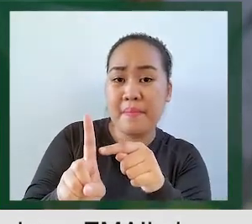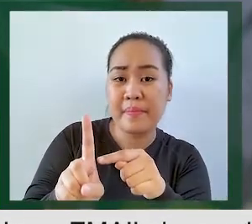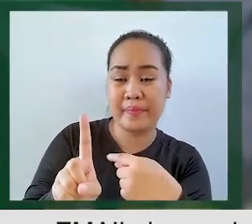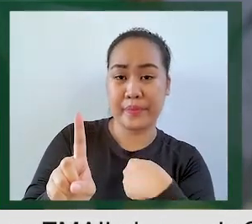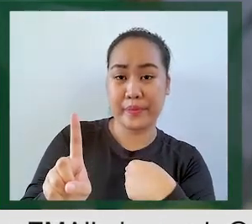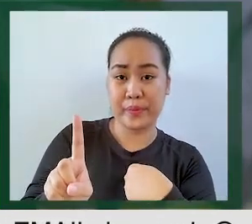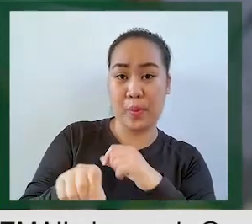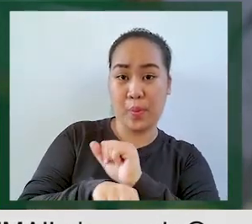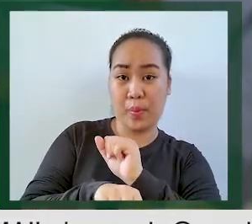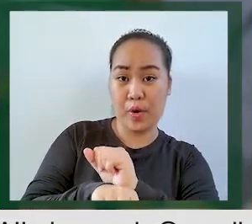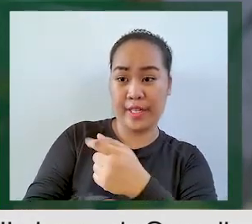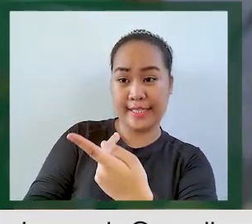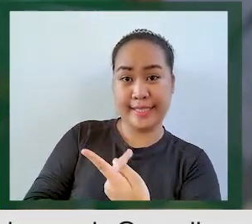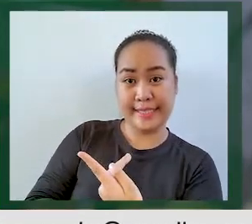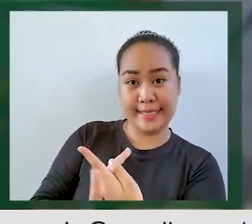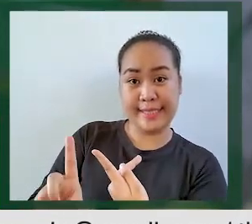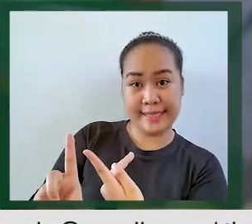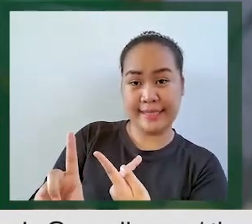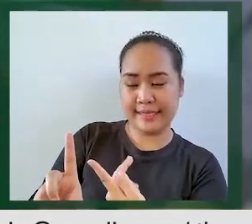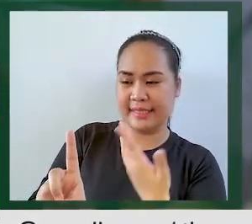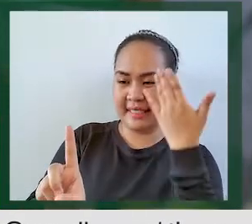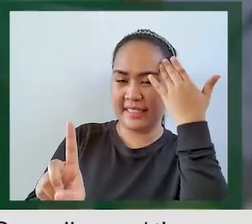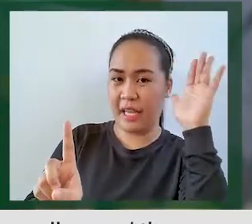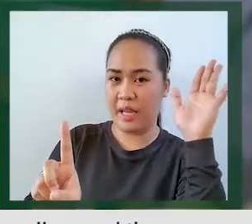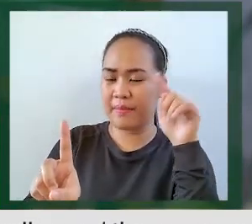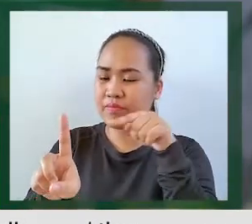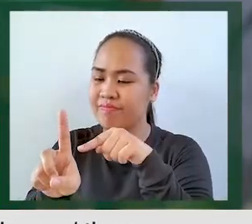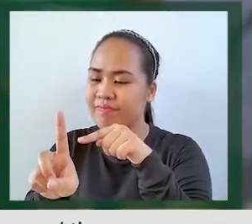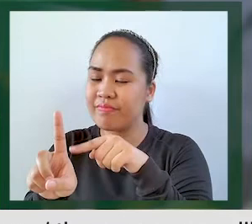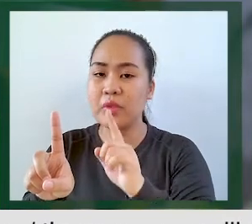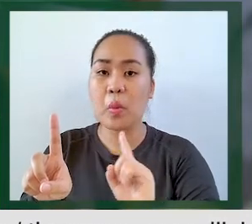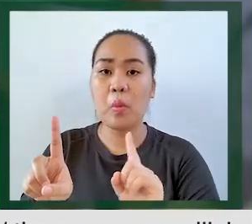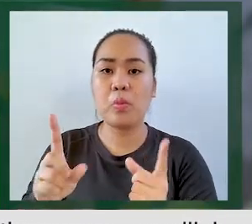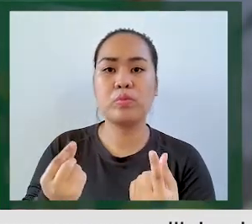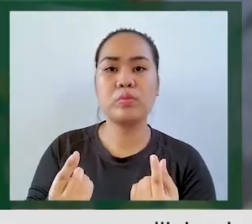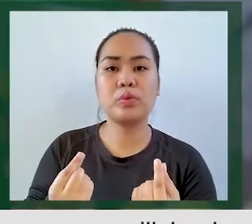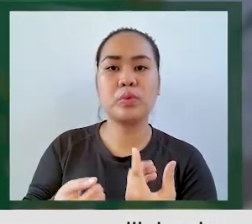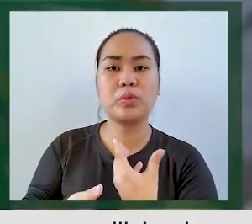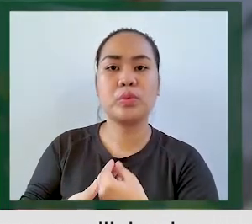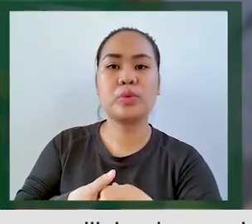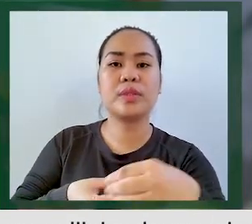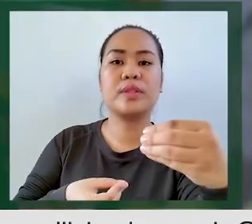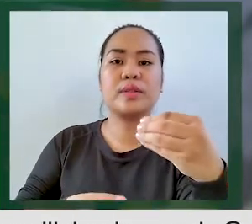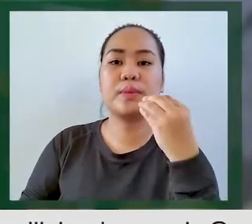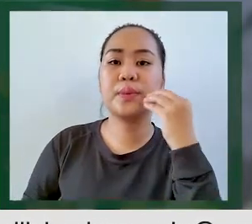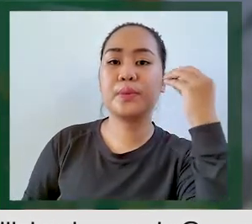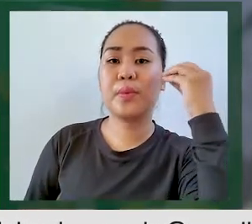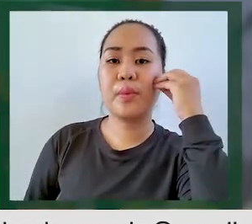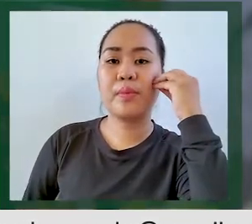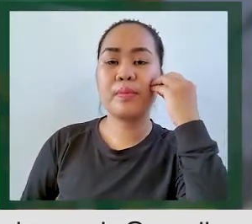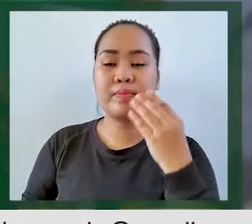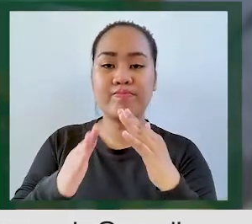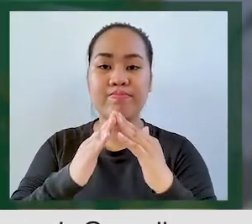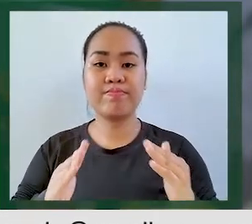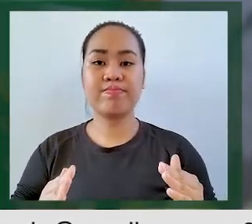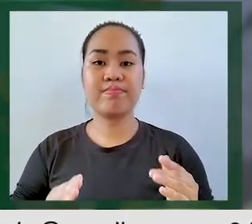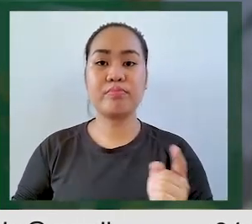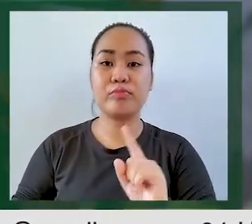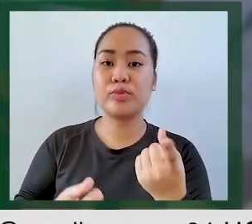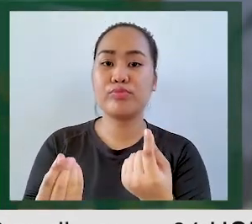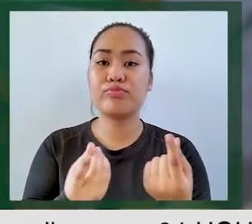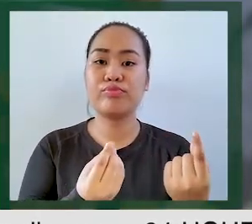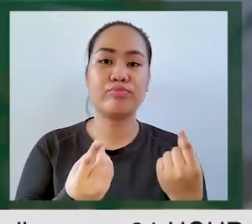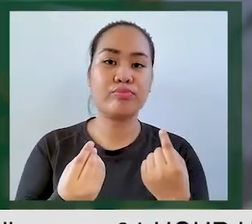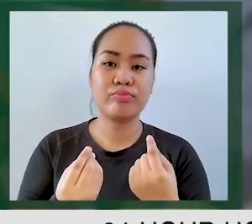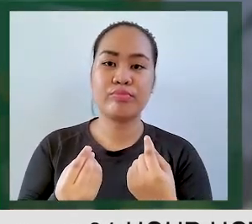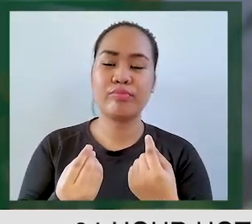pagdating natin sa opisina, diba, ano ang sinabing mga hotspots? Canteens, pantry, kung saan sabay-sabay